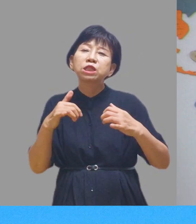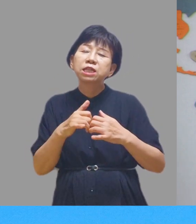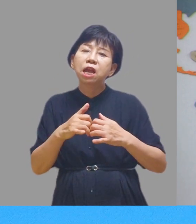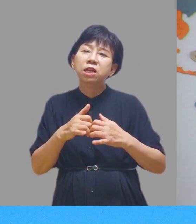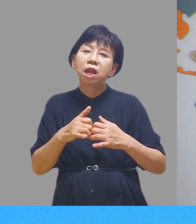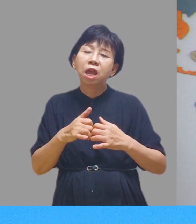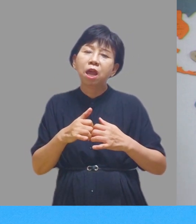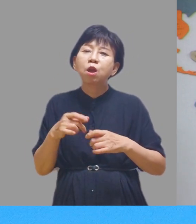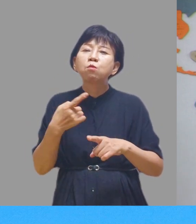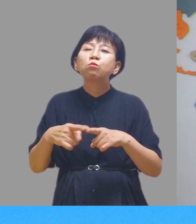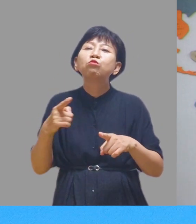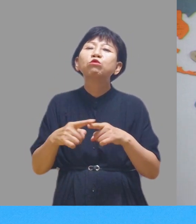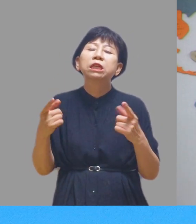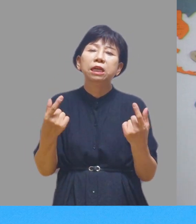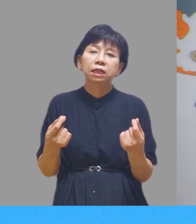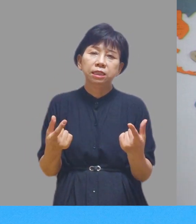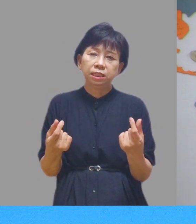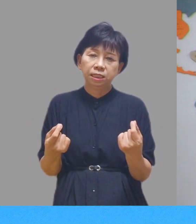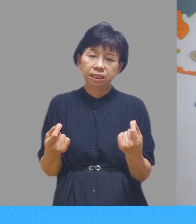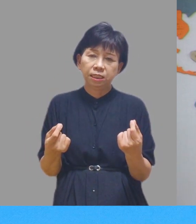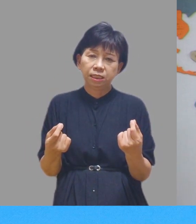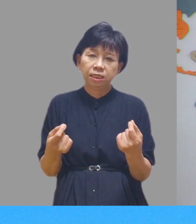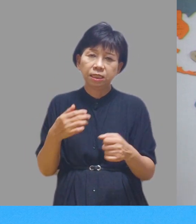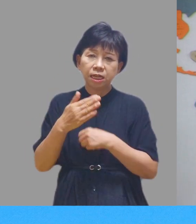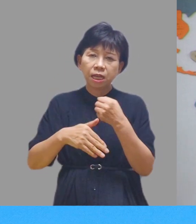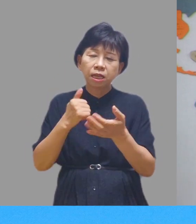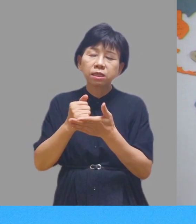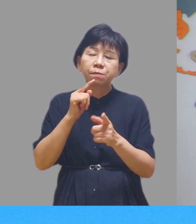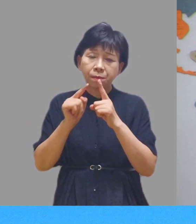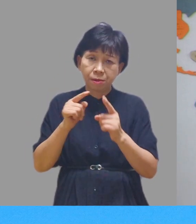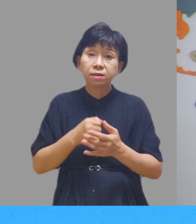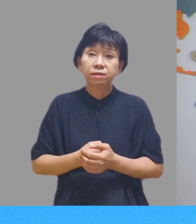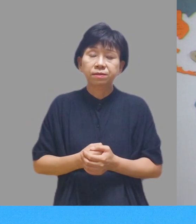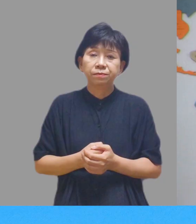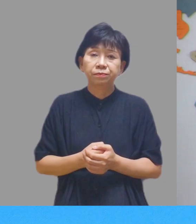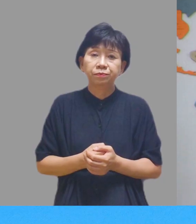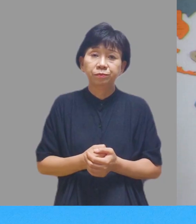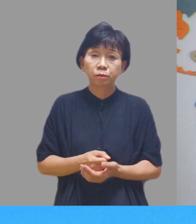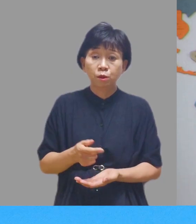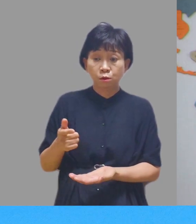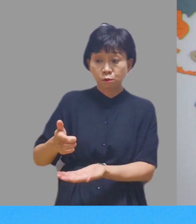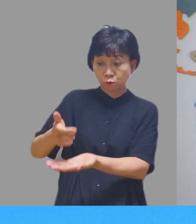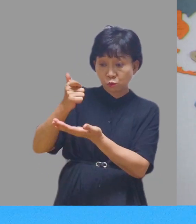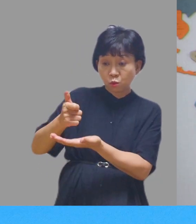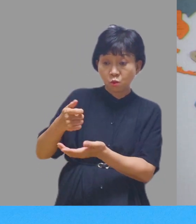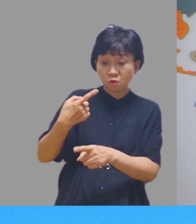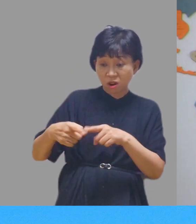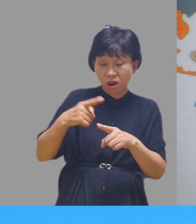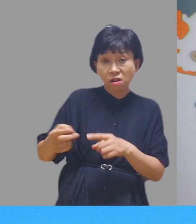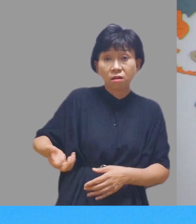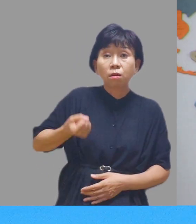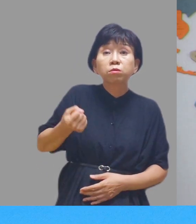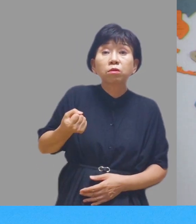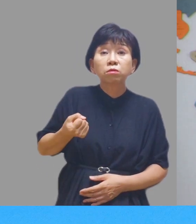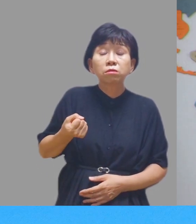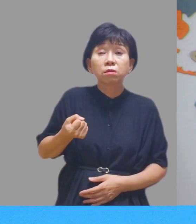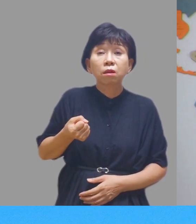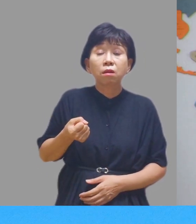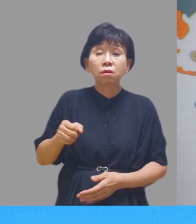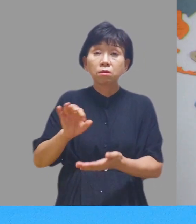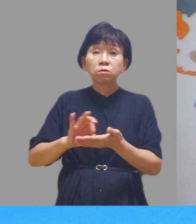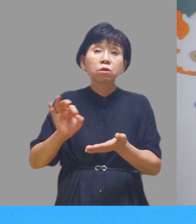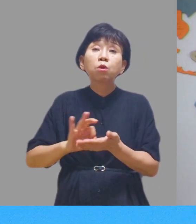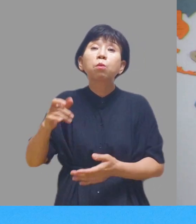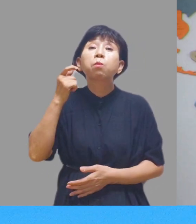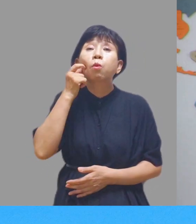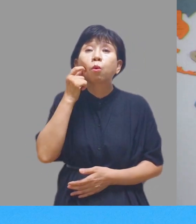무기는 있는데 사용할 줄 몰라요. 총은 있는데 총을 다룰 줄 몰라요. 칼은 있는데 칼을 잘못 다루어서